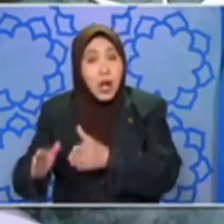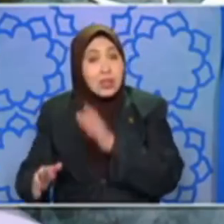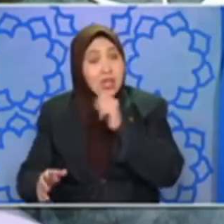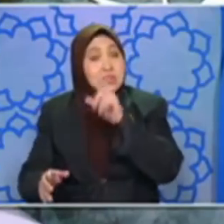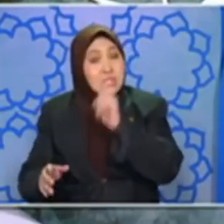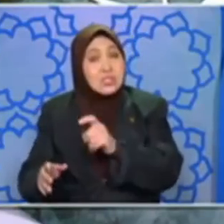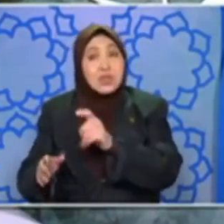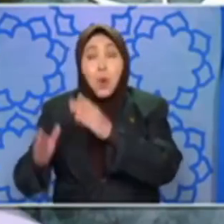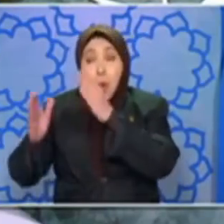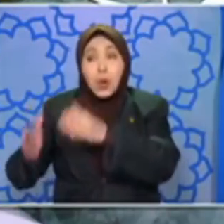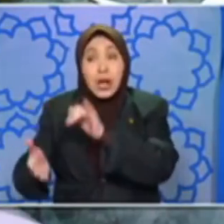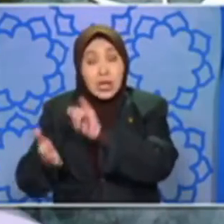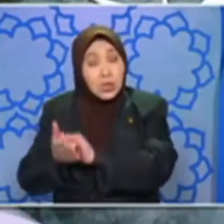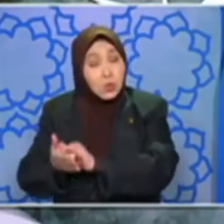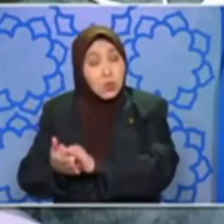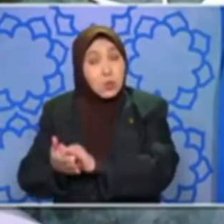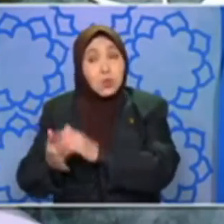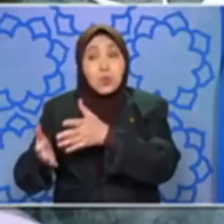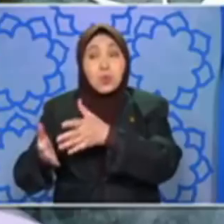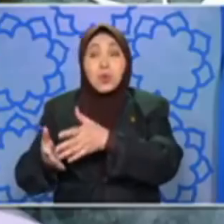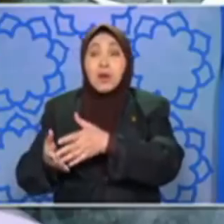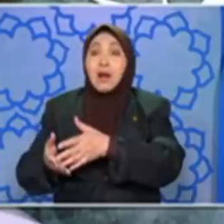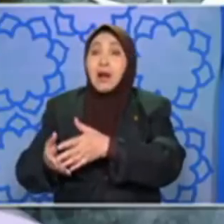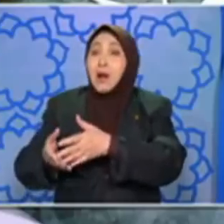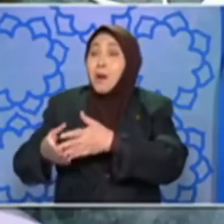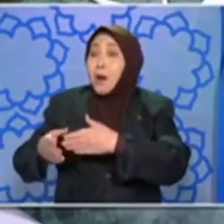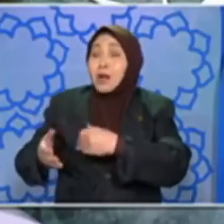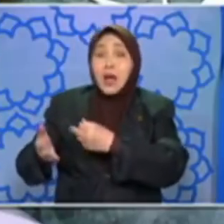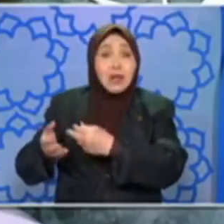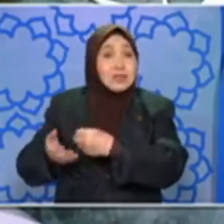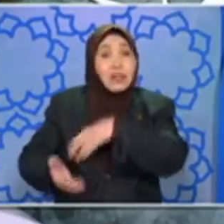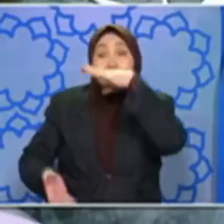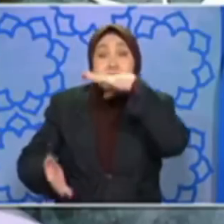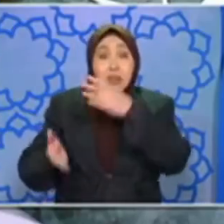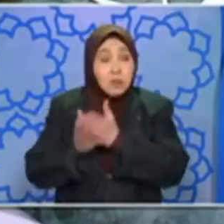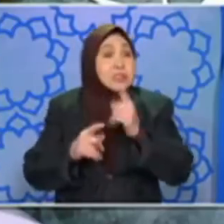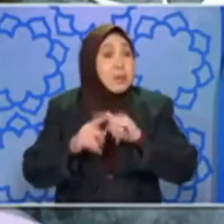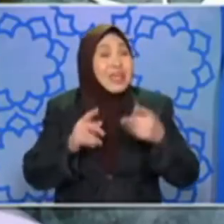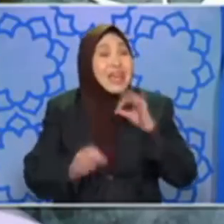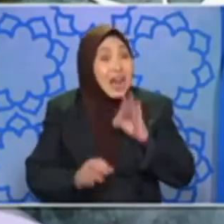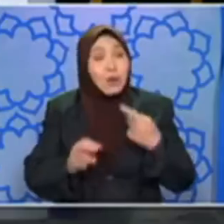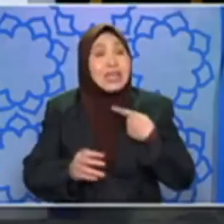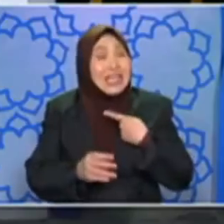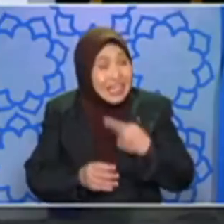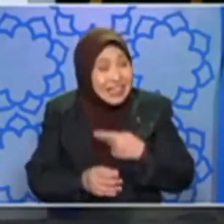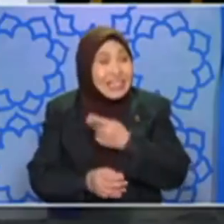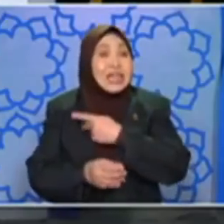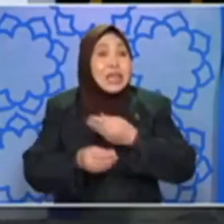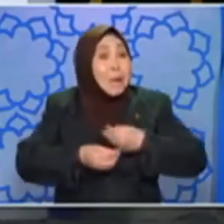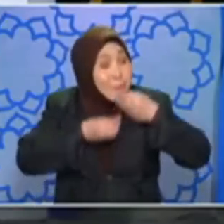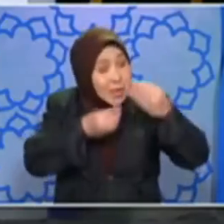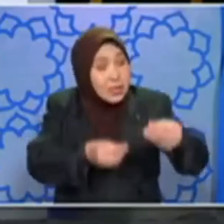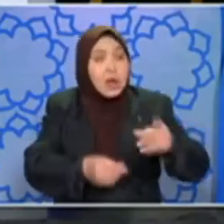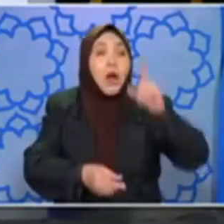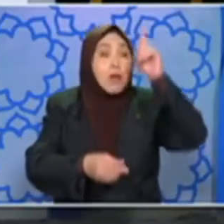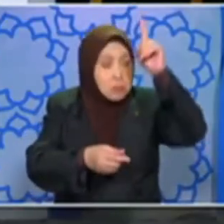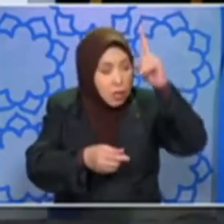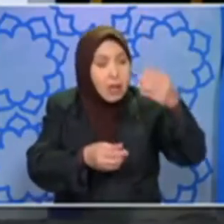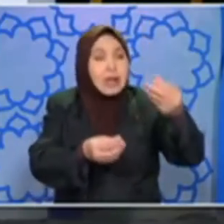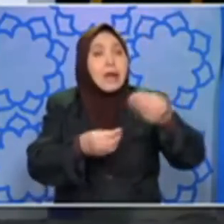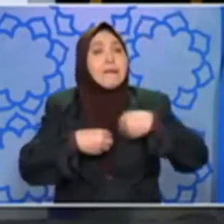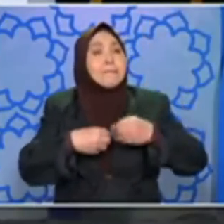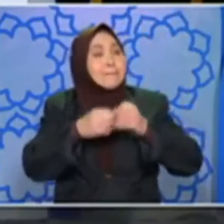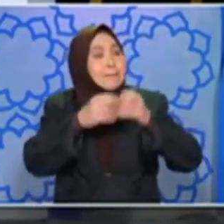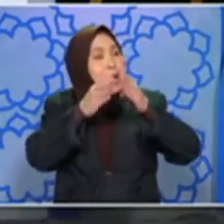itu lapang. Yeah. Dia mungkin masih tak cukup. Tapi kalau kita yang memberi, Allah boleh lapangkan lagi. Ya, Allah boleh lapangkan lagi.